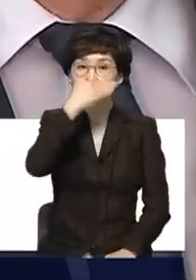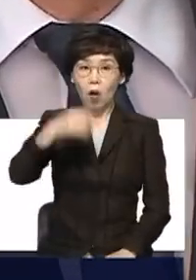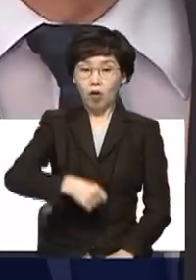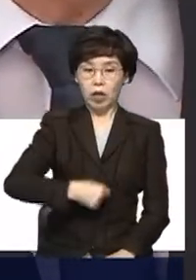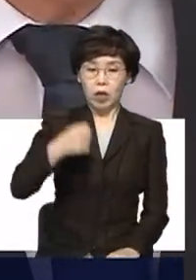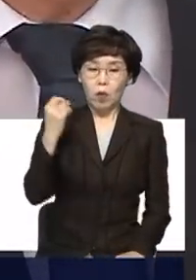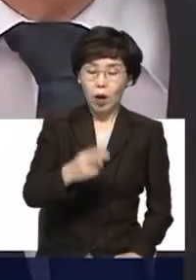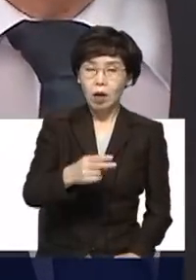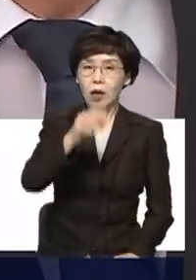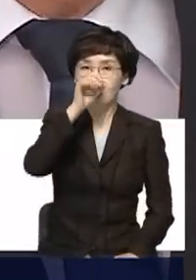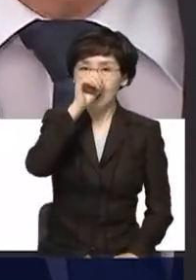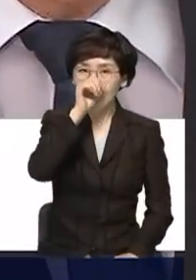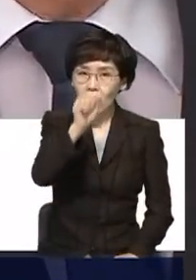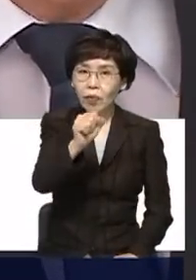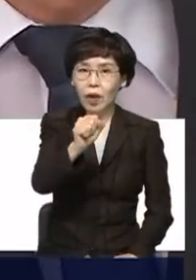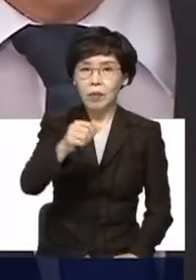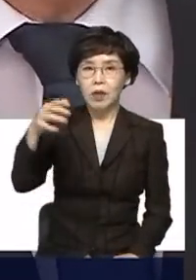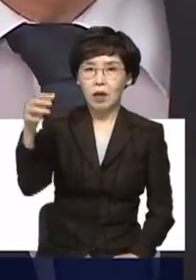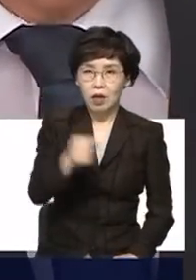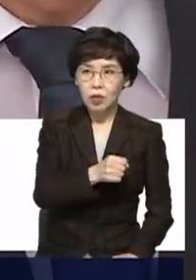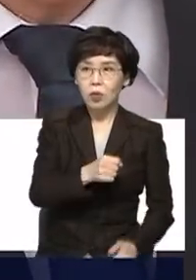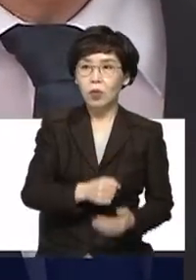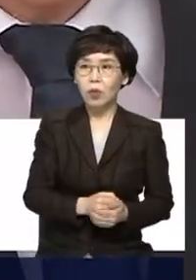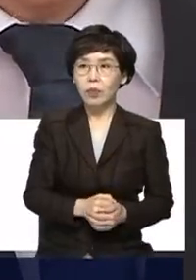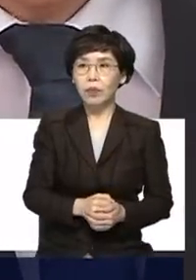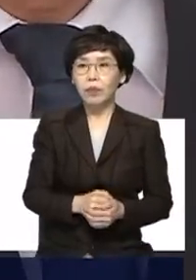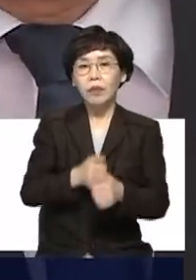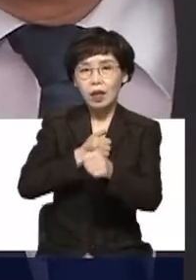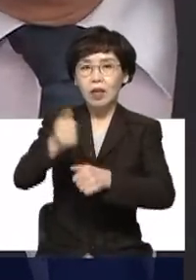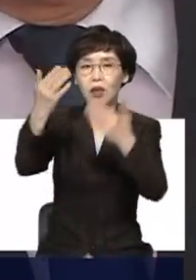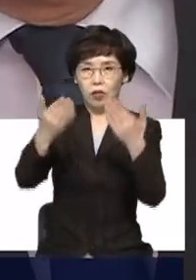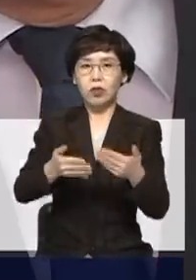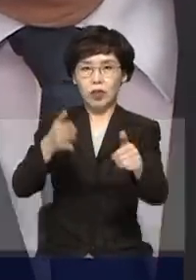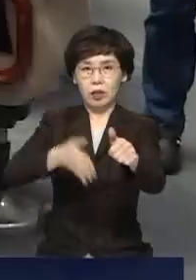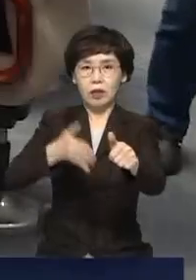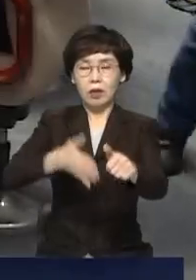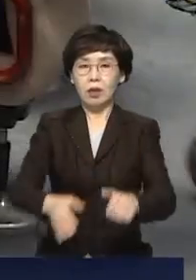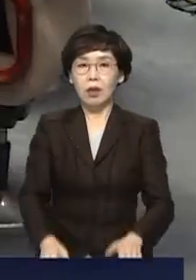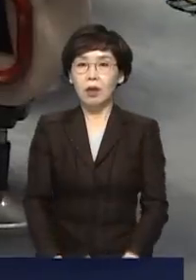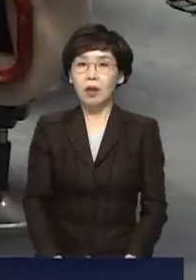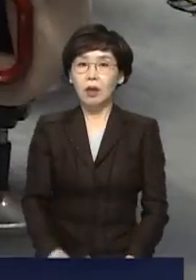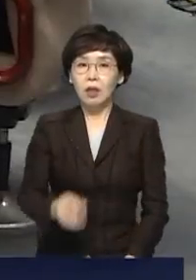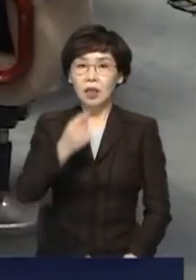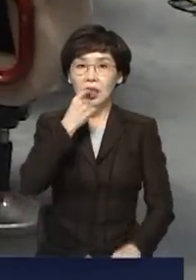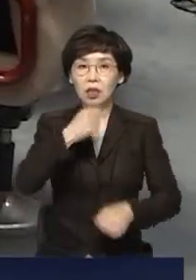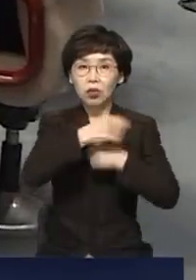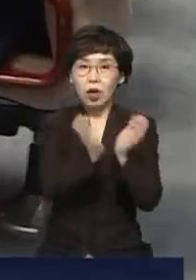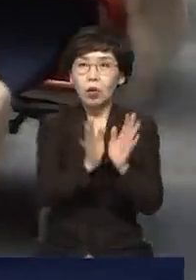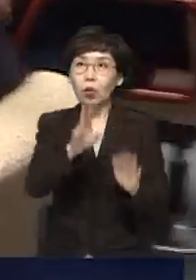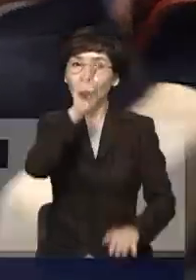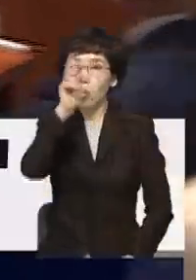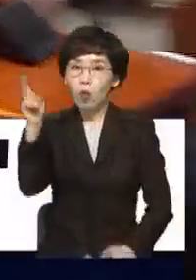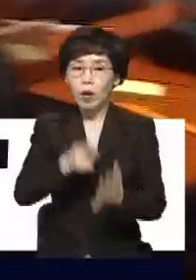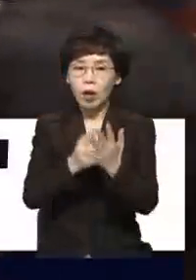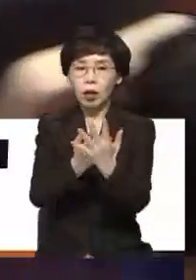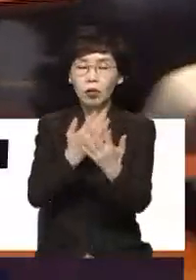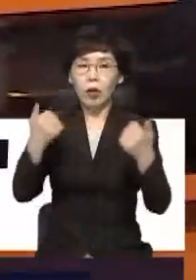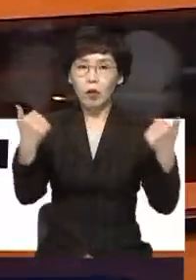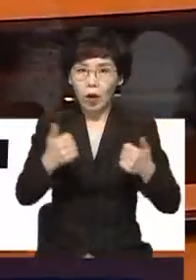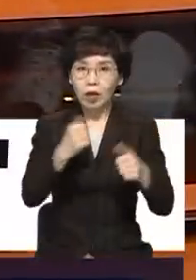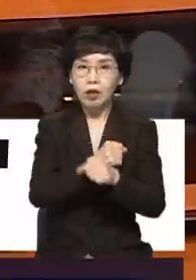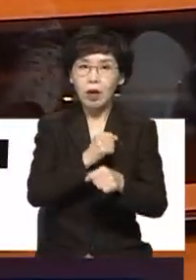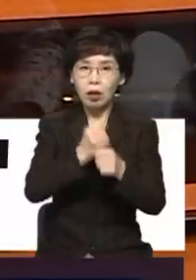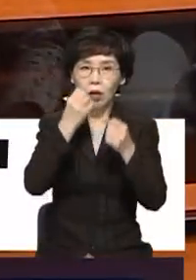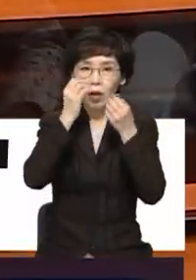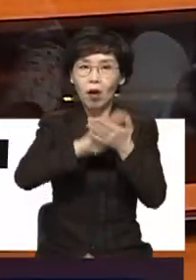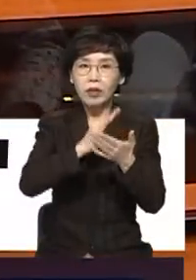정의와 선함으로 이겨주시기 바랍니다. 민주당은 오늘 오후 의원총회를 열고